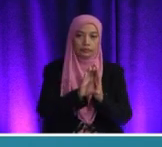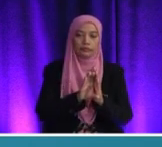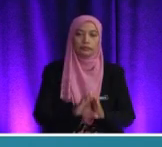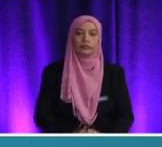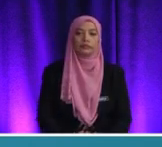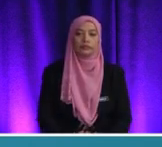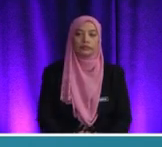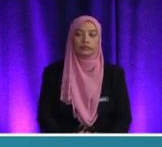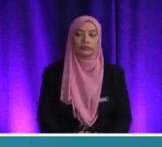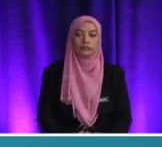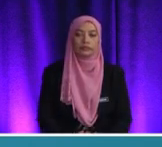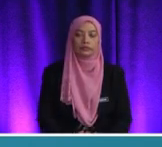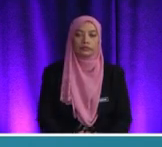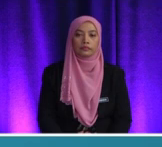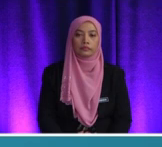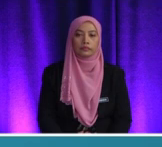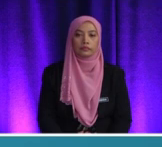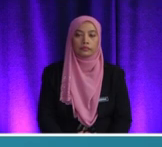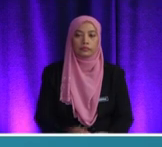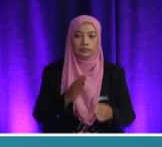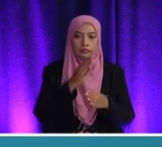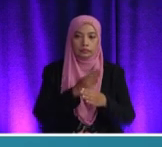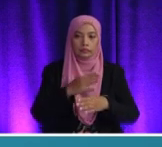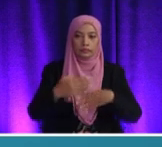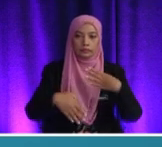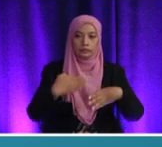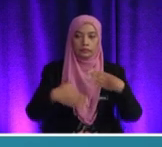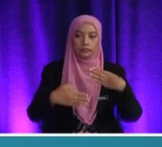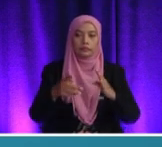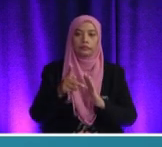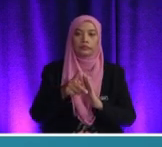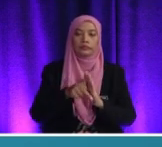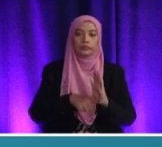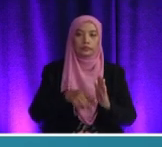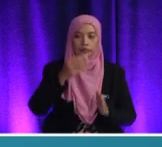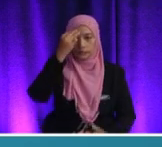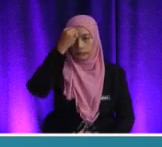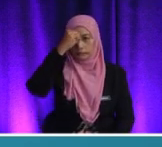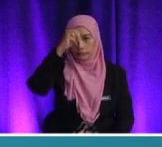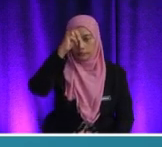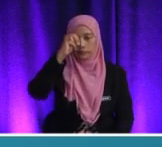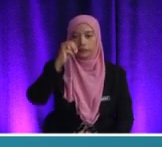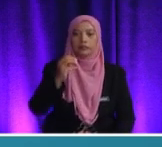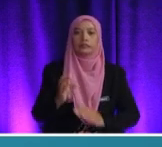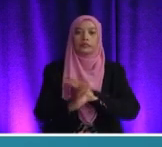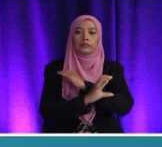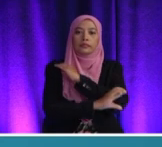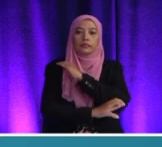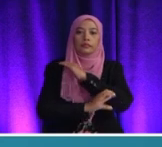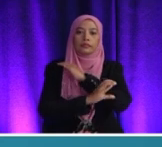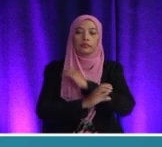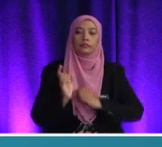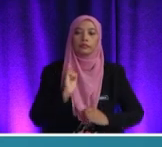kepindahan Mbak nih sebenarnya berkaitan bidang kemahiran di negara kita ah jadi pada hari ini